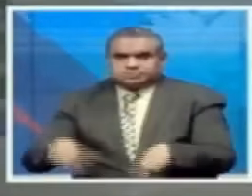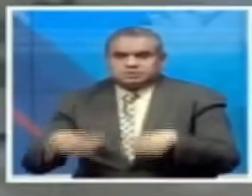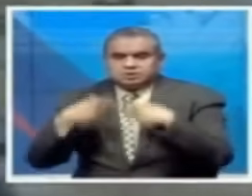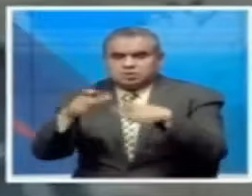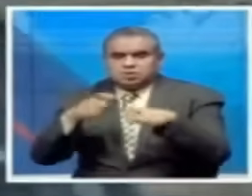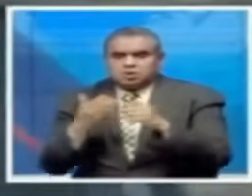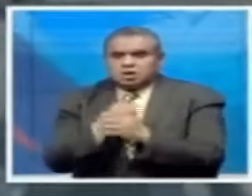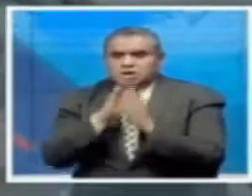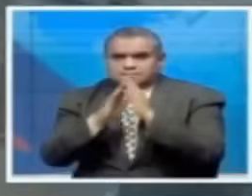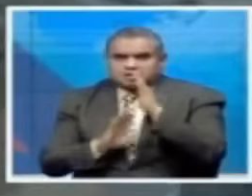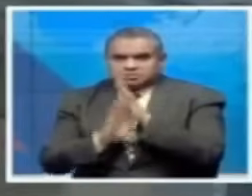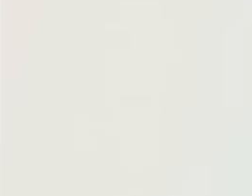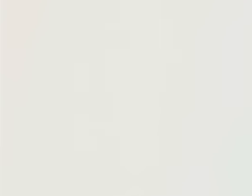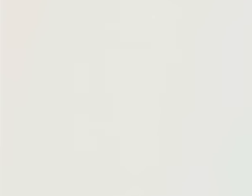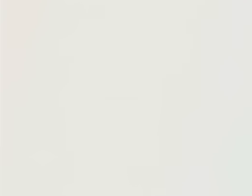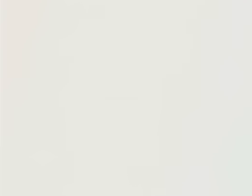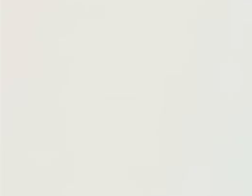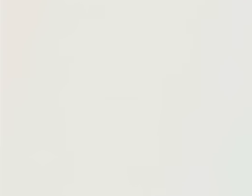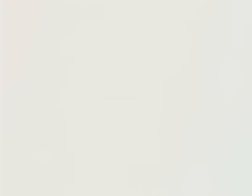الاستراتيجية.